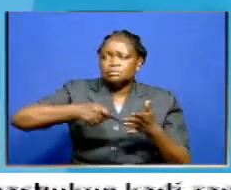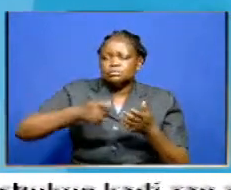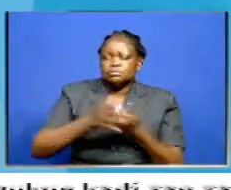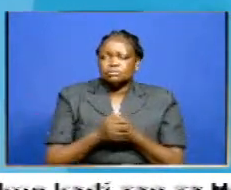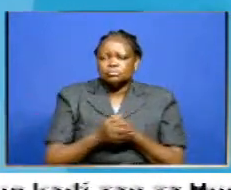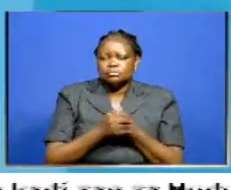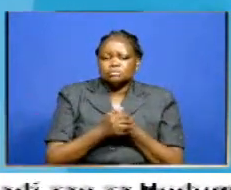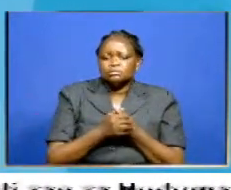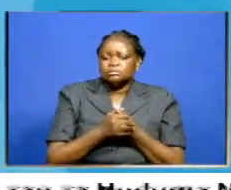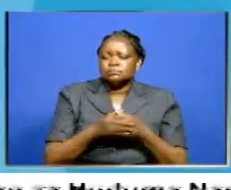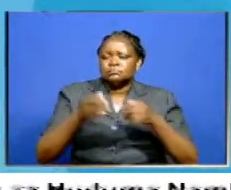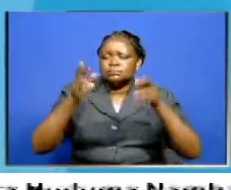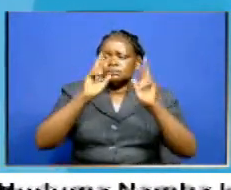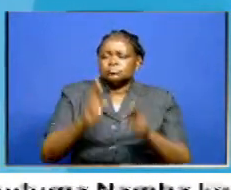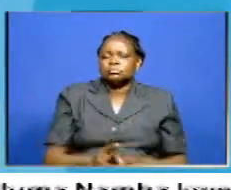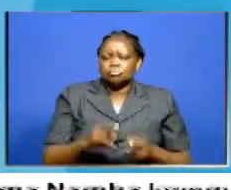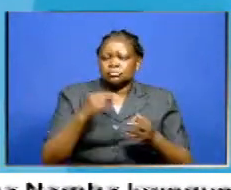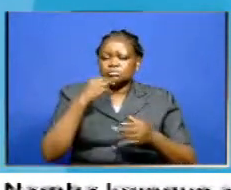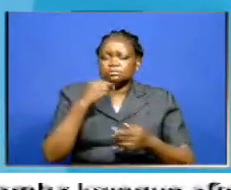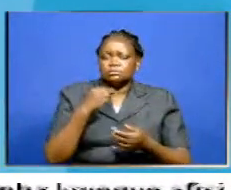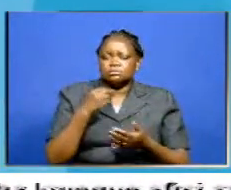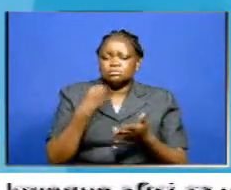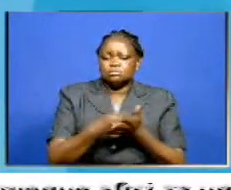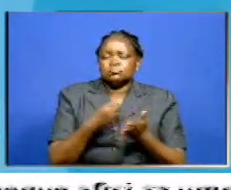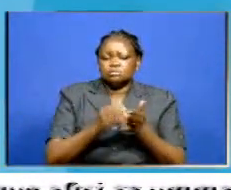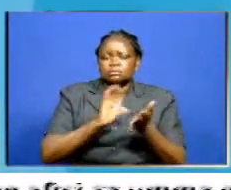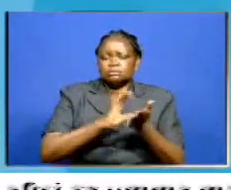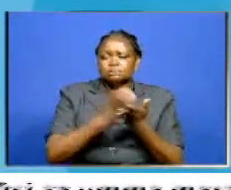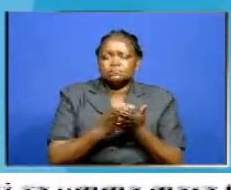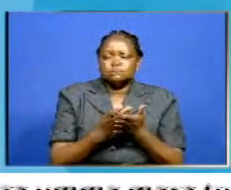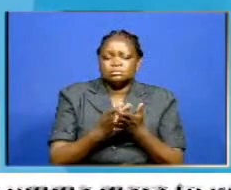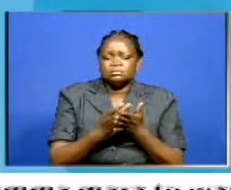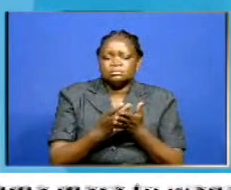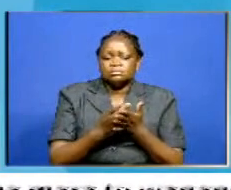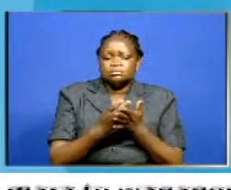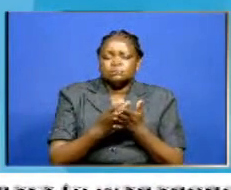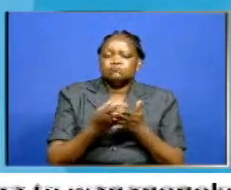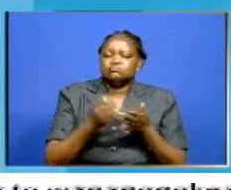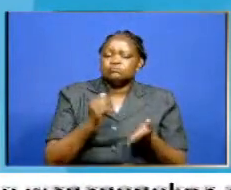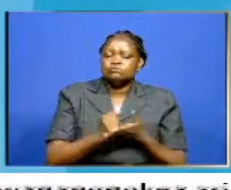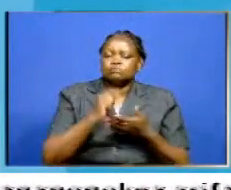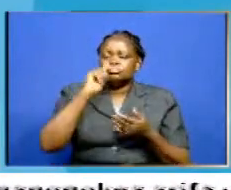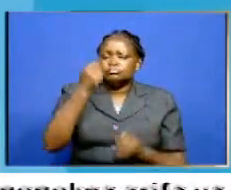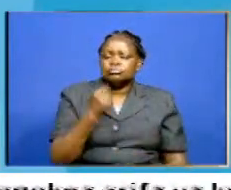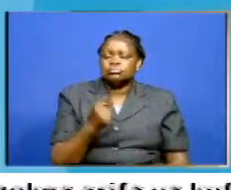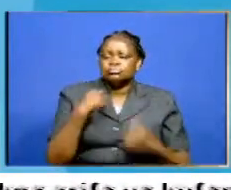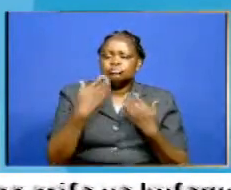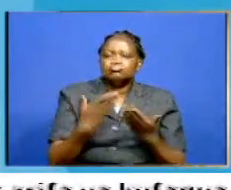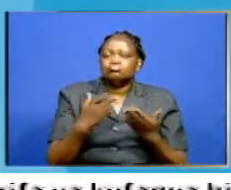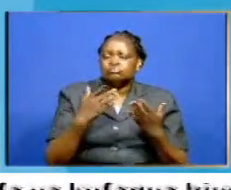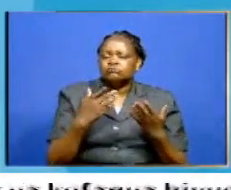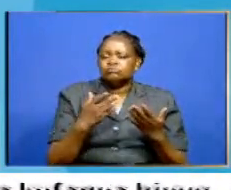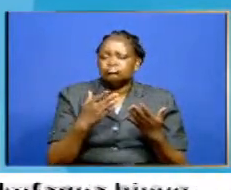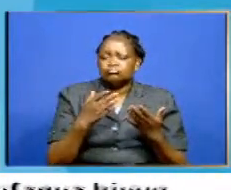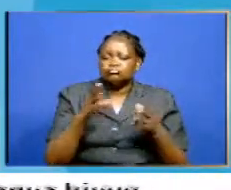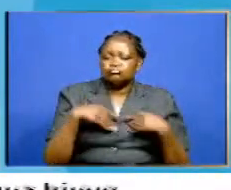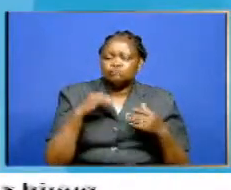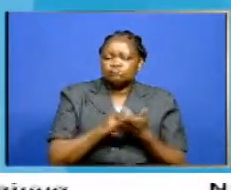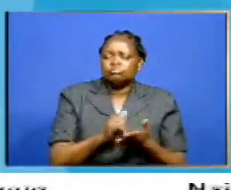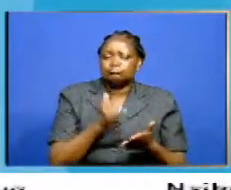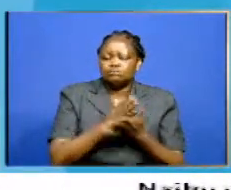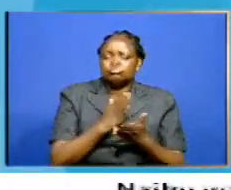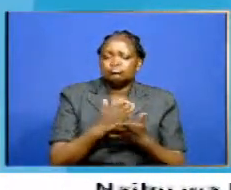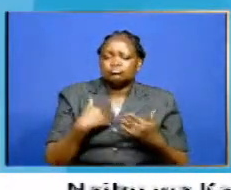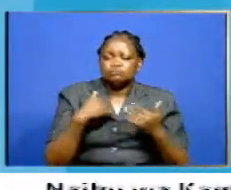mkataba na the International Monetary Fund kuisaidia nchi ya Kenya. Na mnakubali kwamba tuko na shida ya